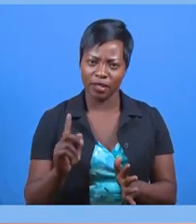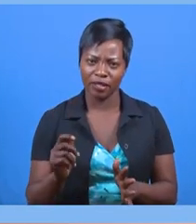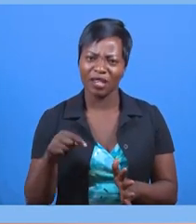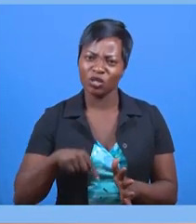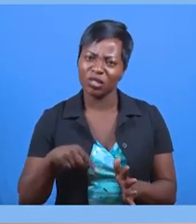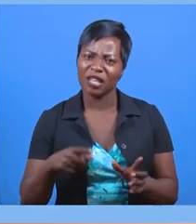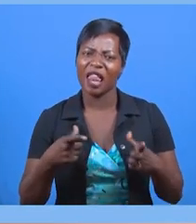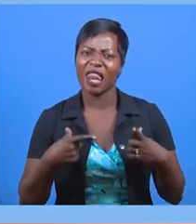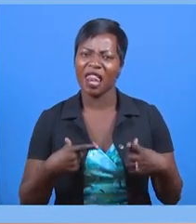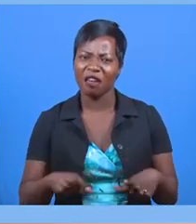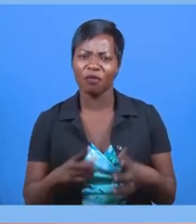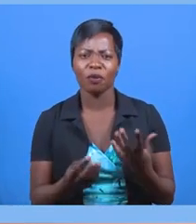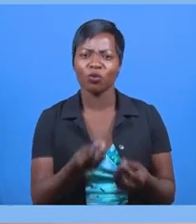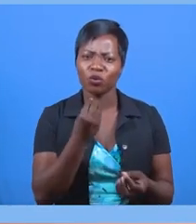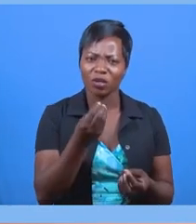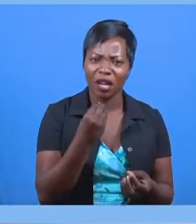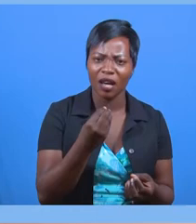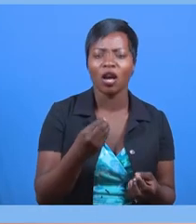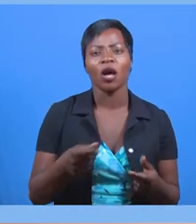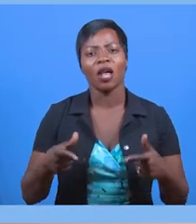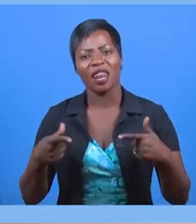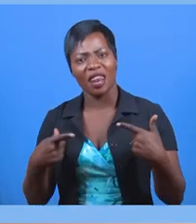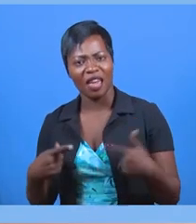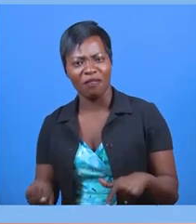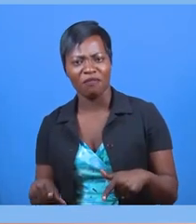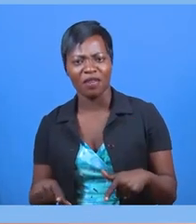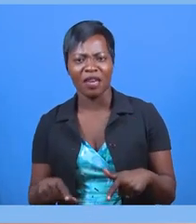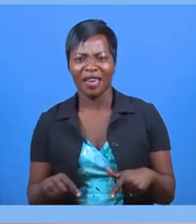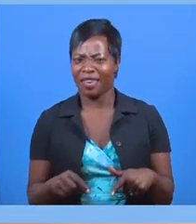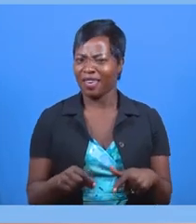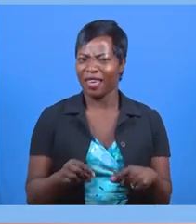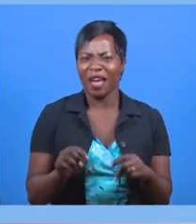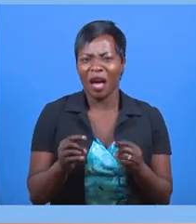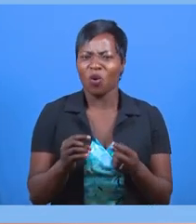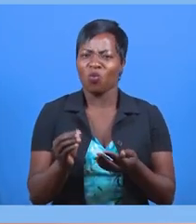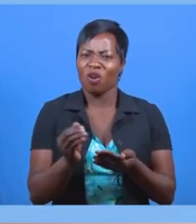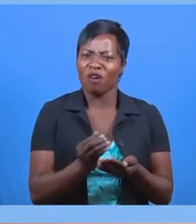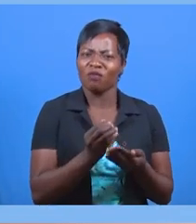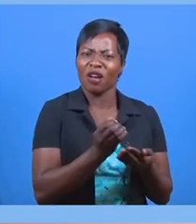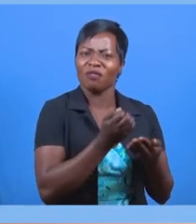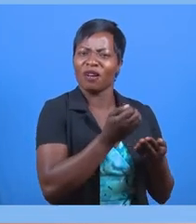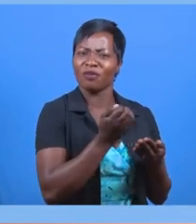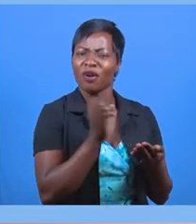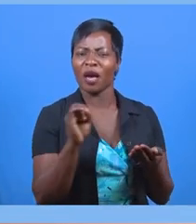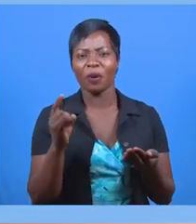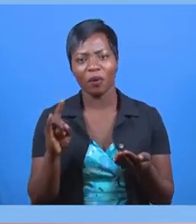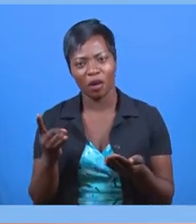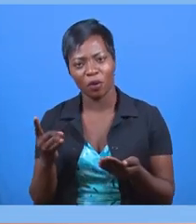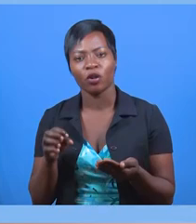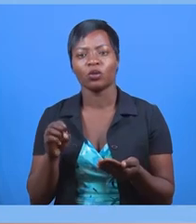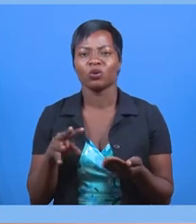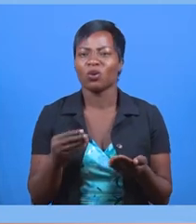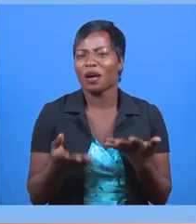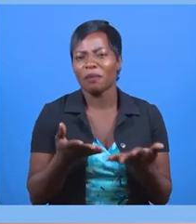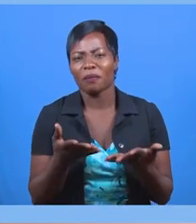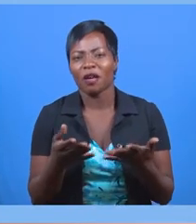kudla, kunyange ari magariro, kunyange chirichi, zvakuita sezvakayerwa. Zvakuitwa sezvakayerwa. Saka tichiri nako